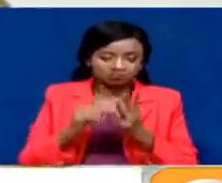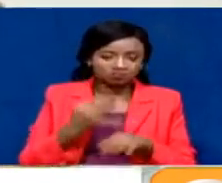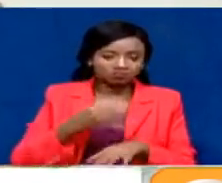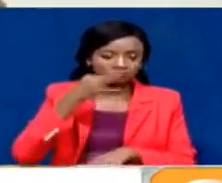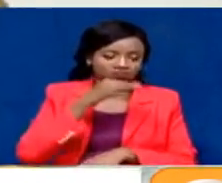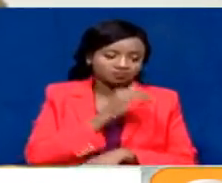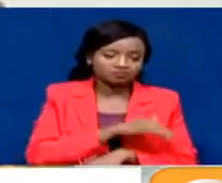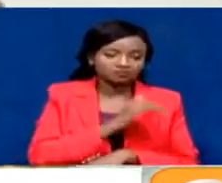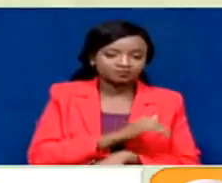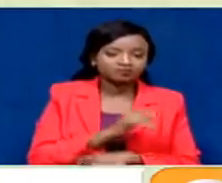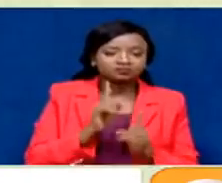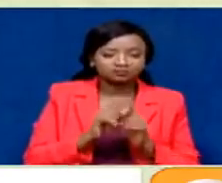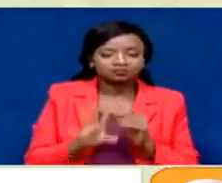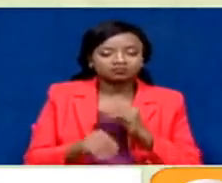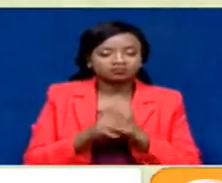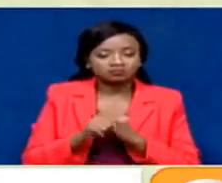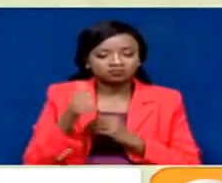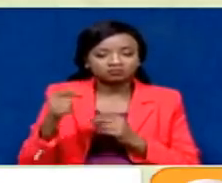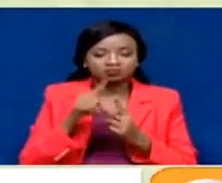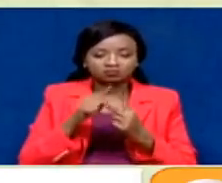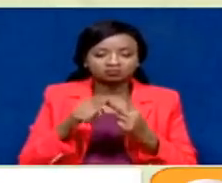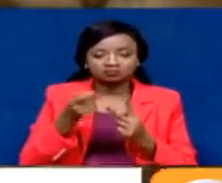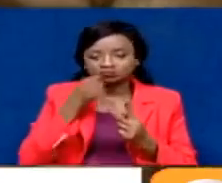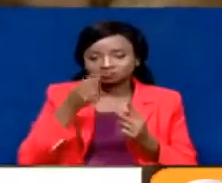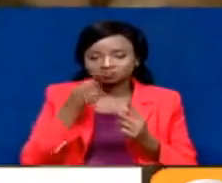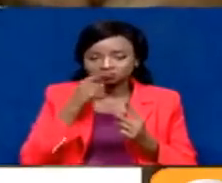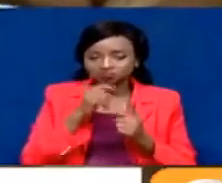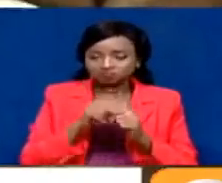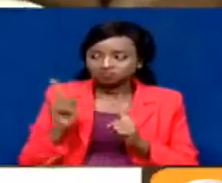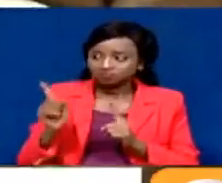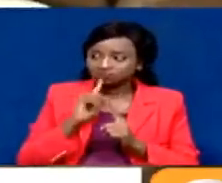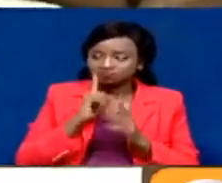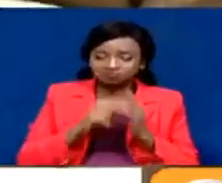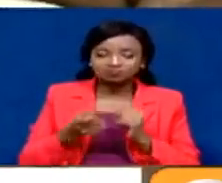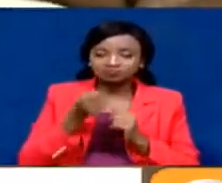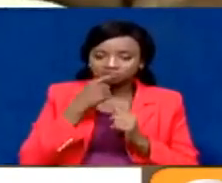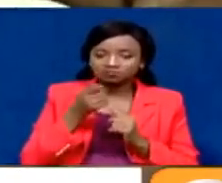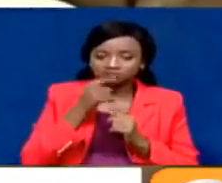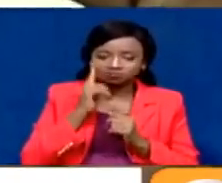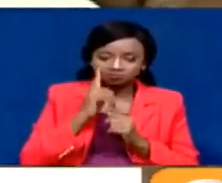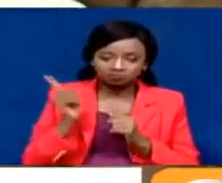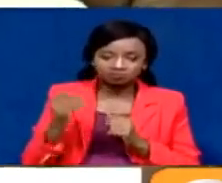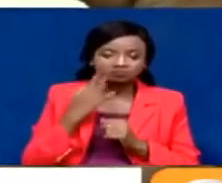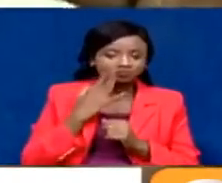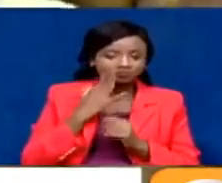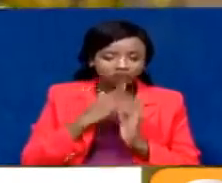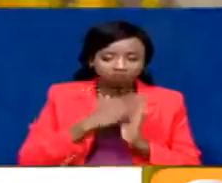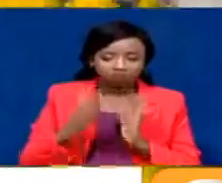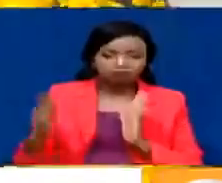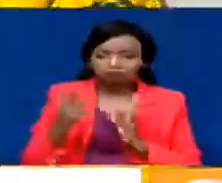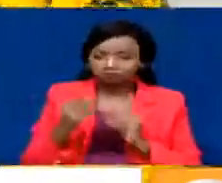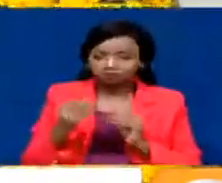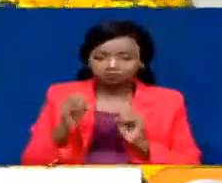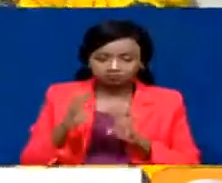another combination of a drug. Benta anakiri kuwa kunywa dawa hizi kila siku bila kukosa si rahisi. Kwa mwanaharakati